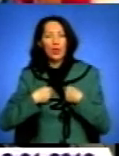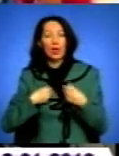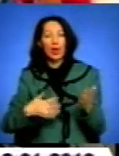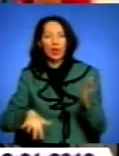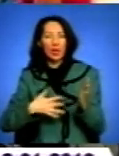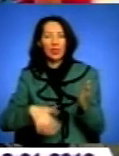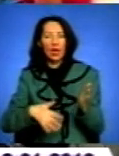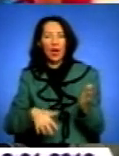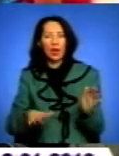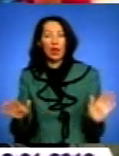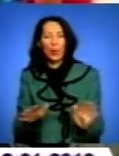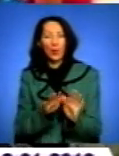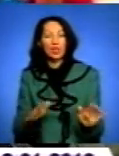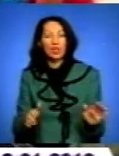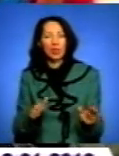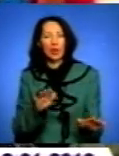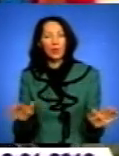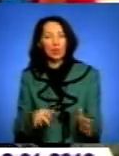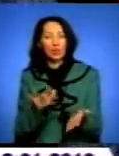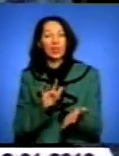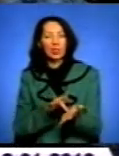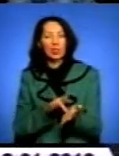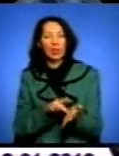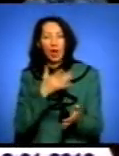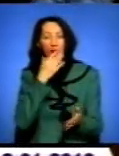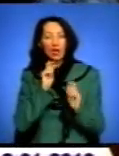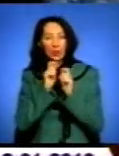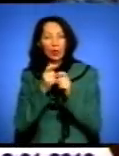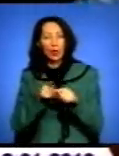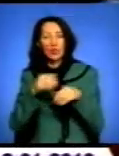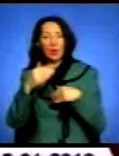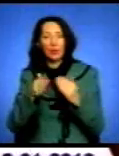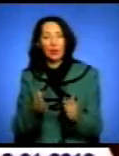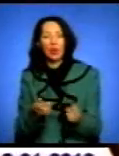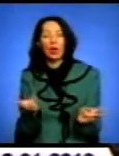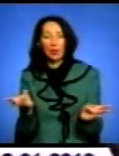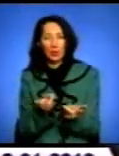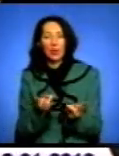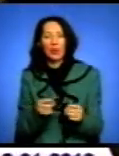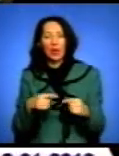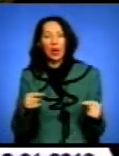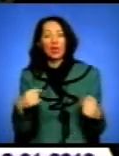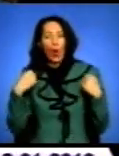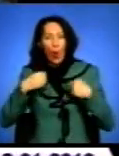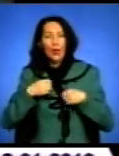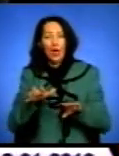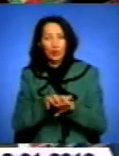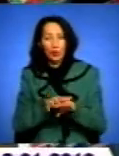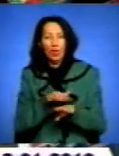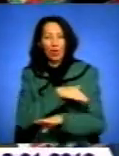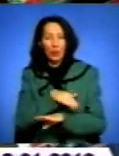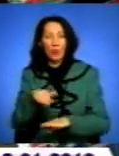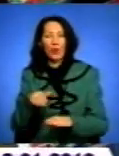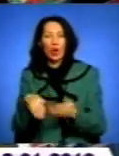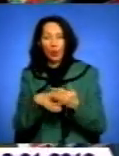гітари, музичний центр, ну, гарні такі подарунки. У цих пакунках найпотрібніші речі – одяг і взуття. Допомога адресна.